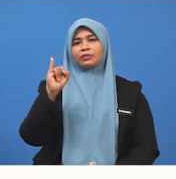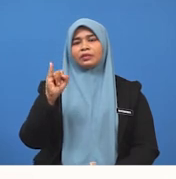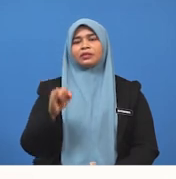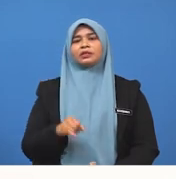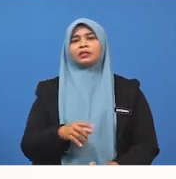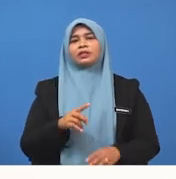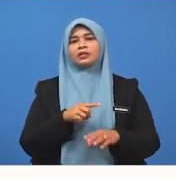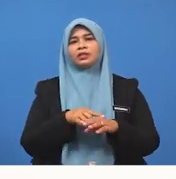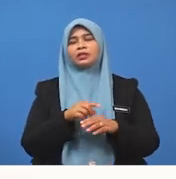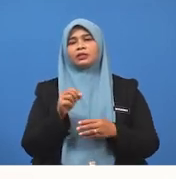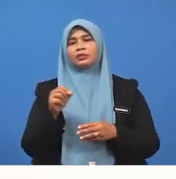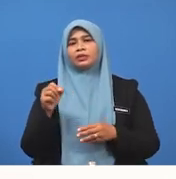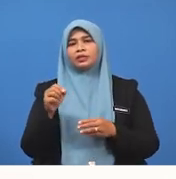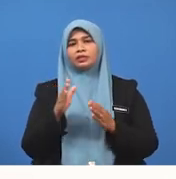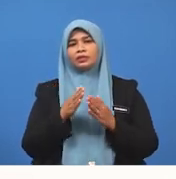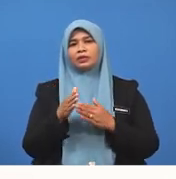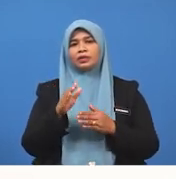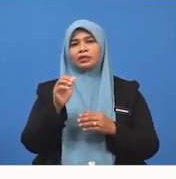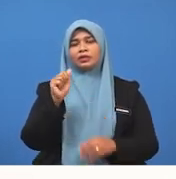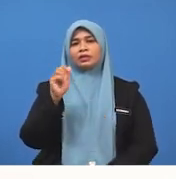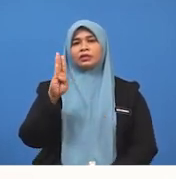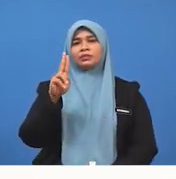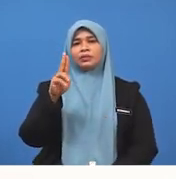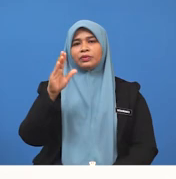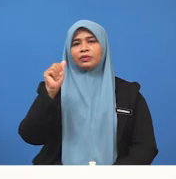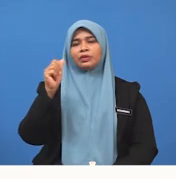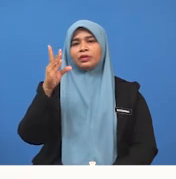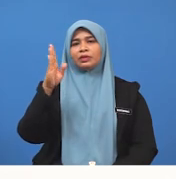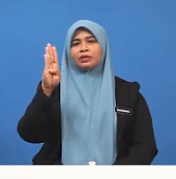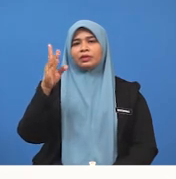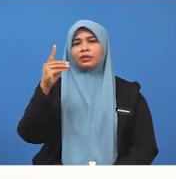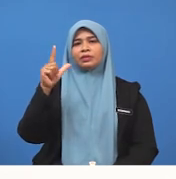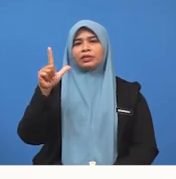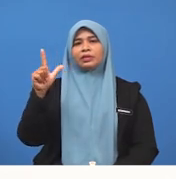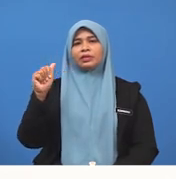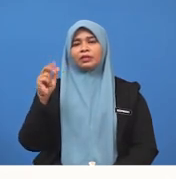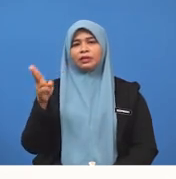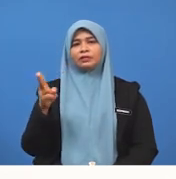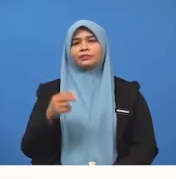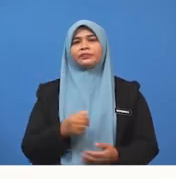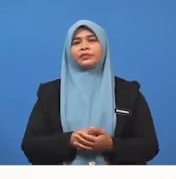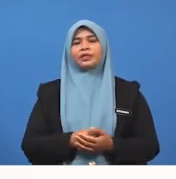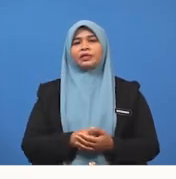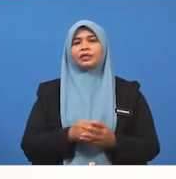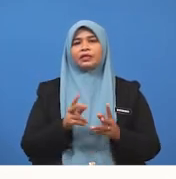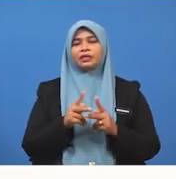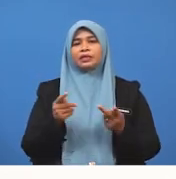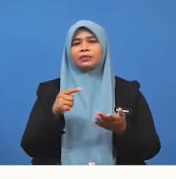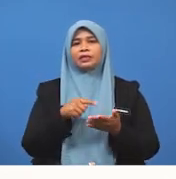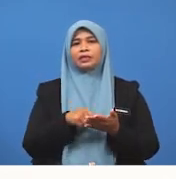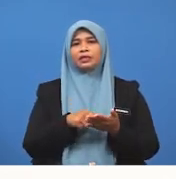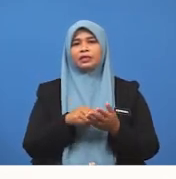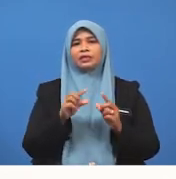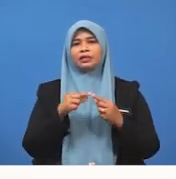Abu Abdillah Muhammad bin Ahmad Al qurthubi Kitab Tafsir ini